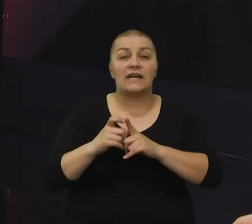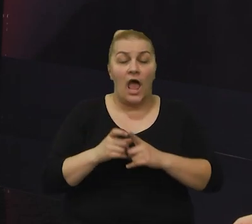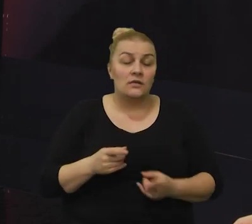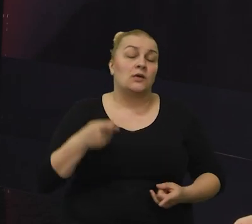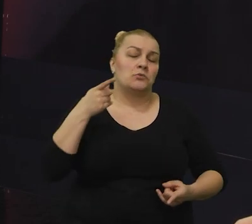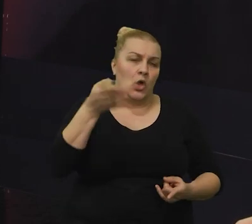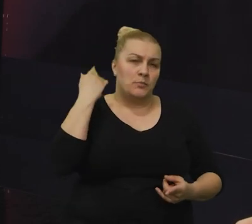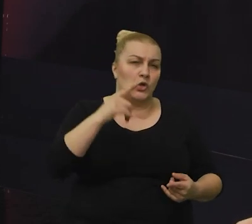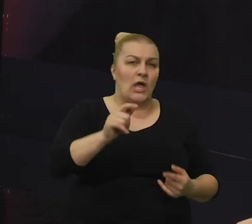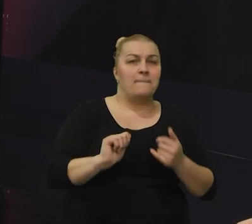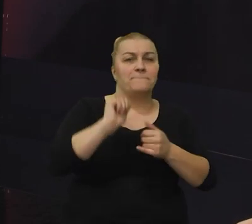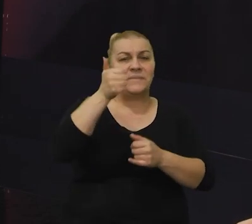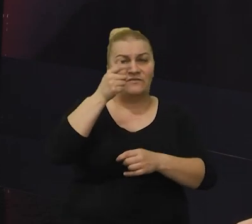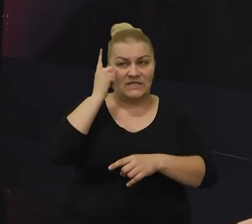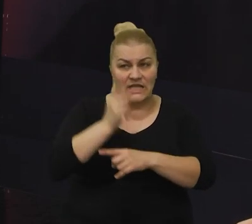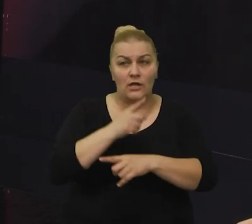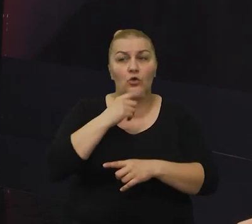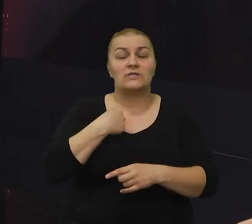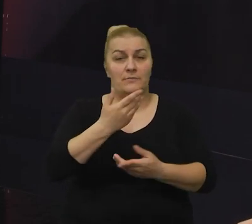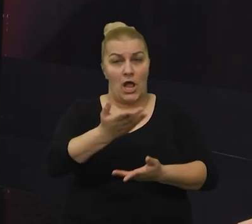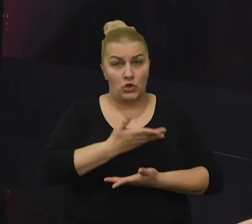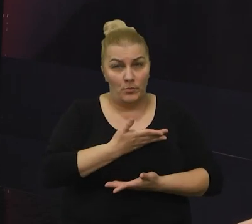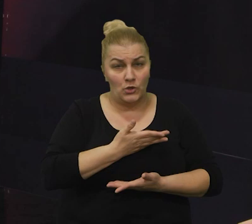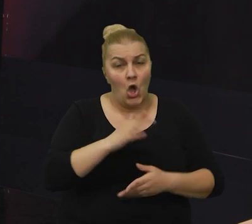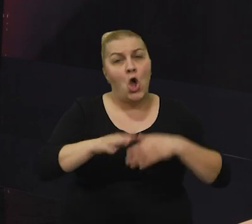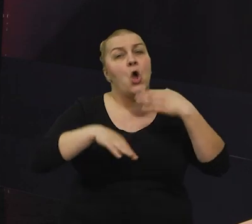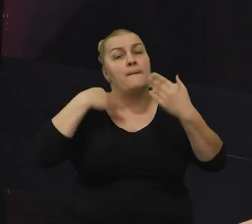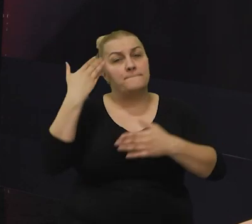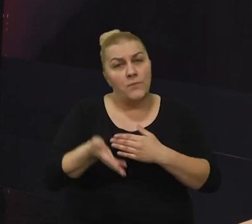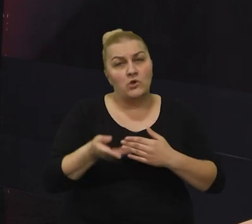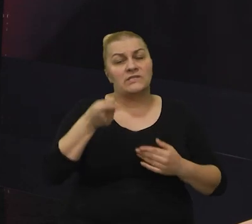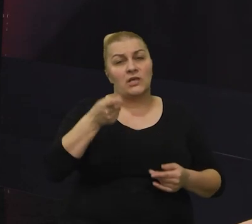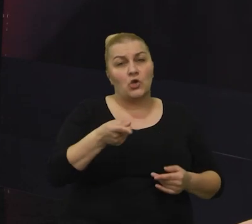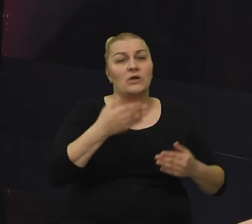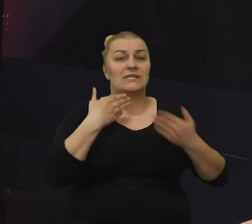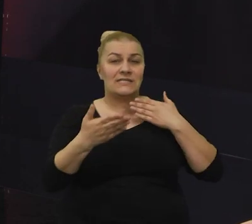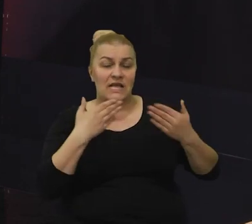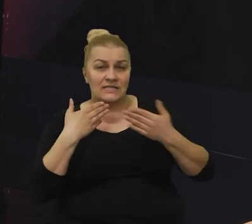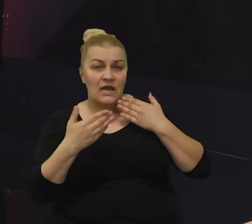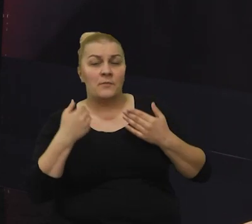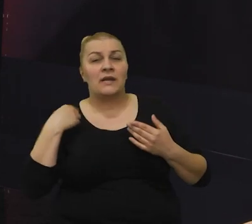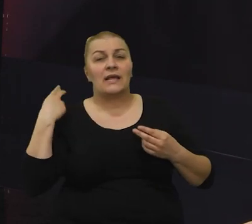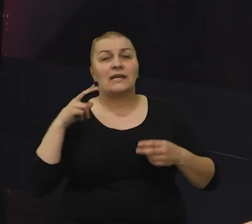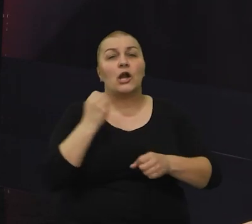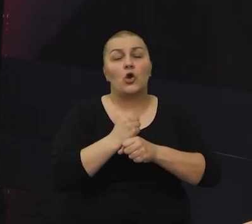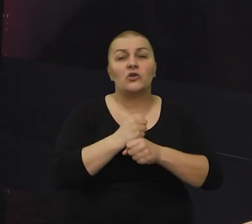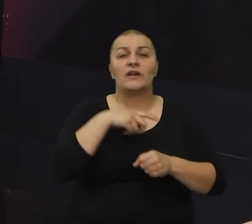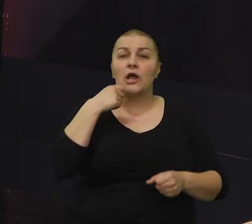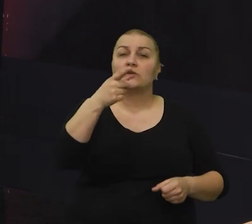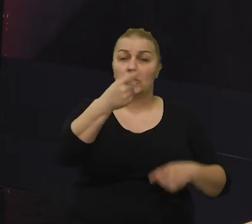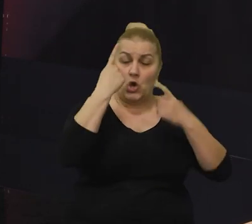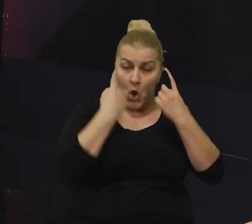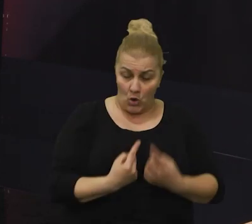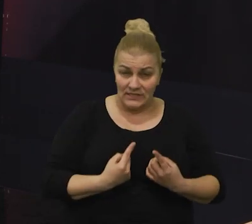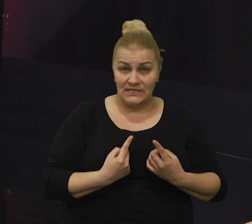Dinare. Znači, to je taj prvi zadatak koji sam ja dobio I posle tog sastanka mene general Gotovina rekao